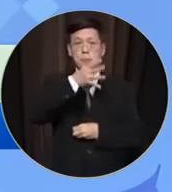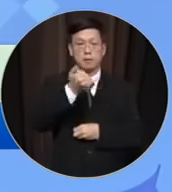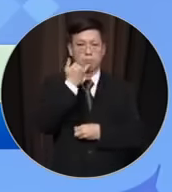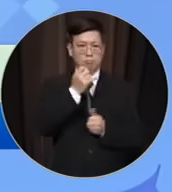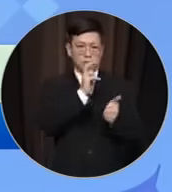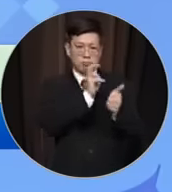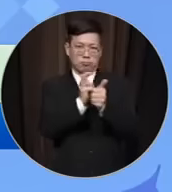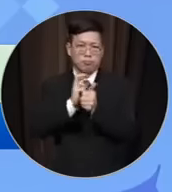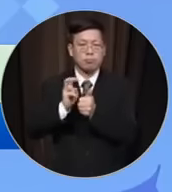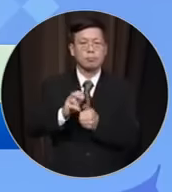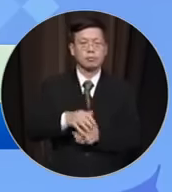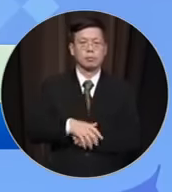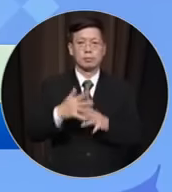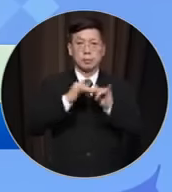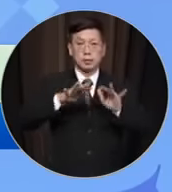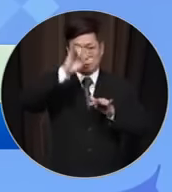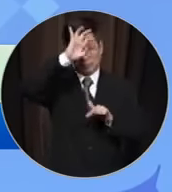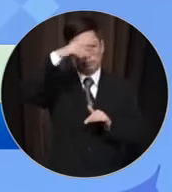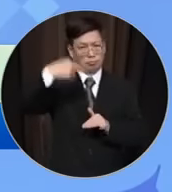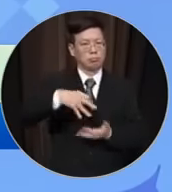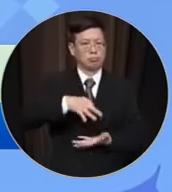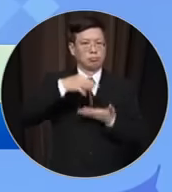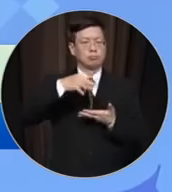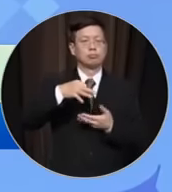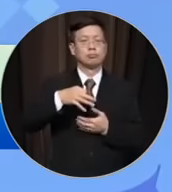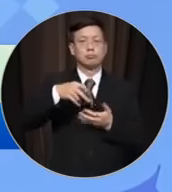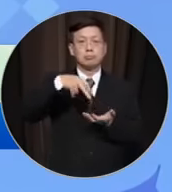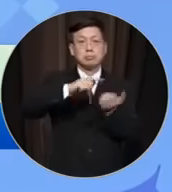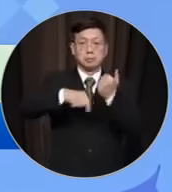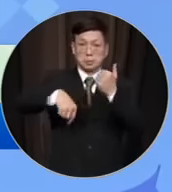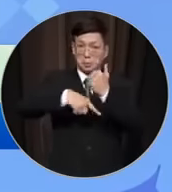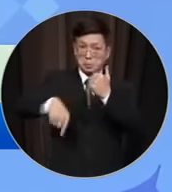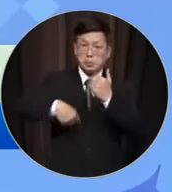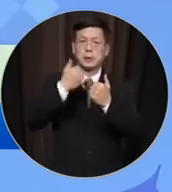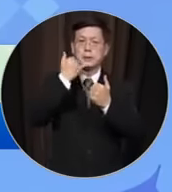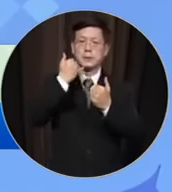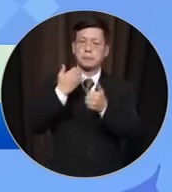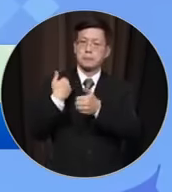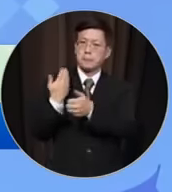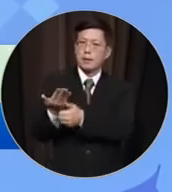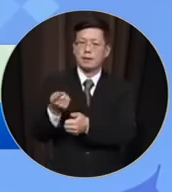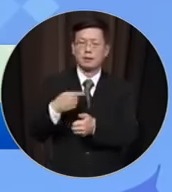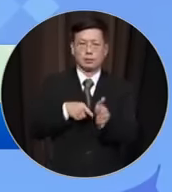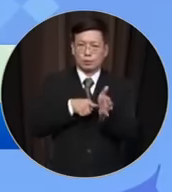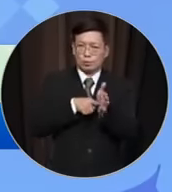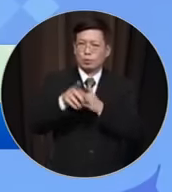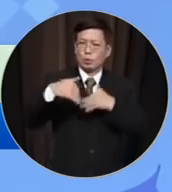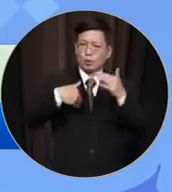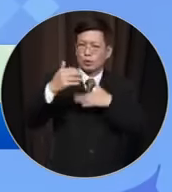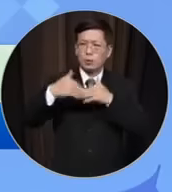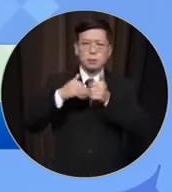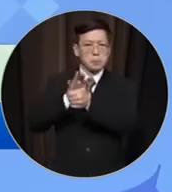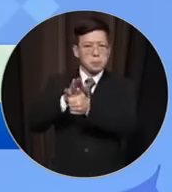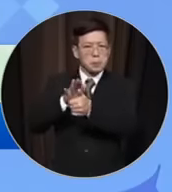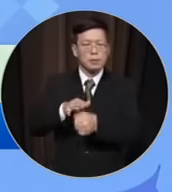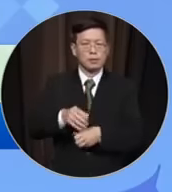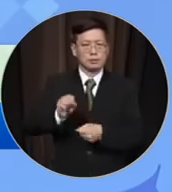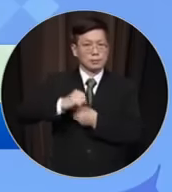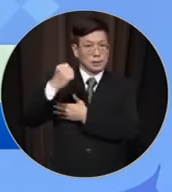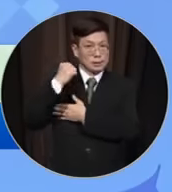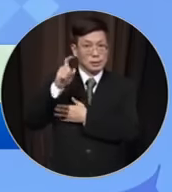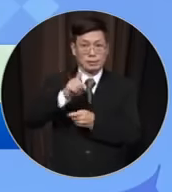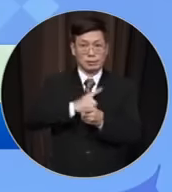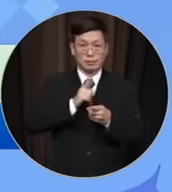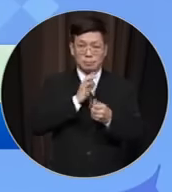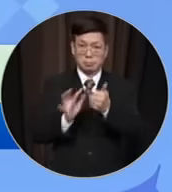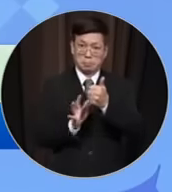监督和问政，民进党也主张立法院应该能够提供专业协助，加强立法院幕僚机